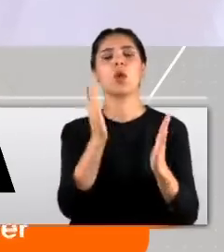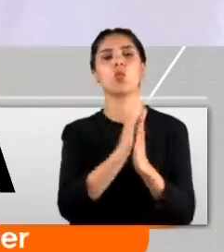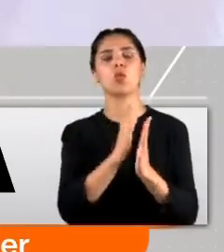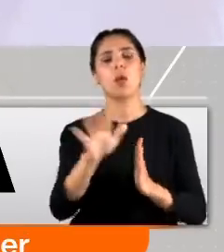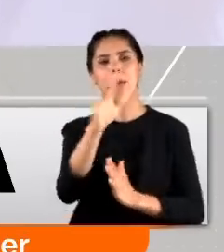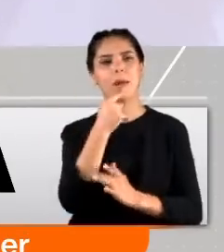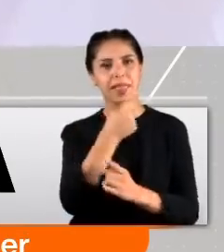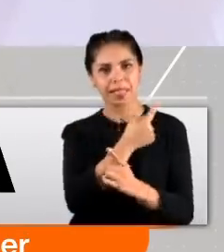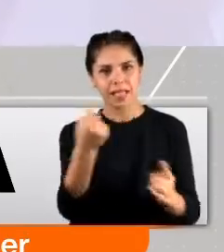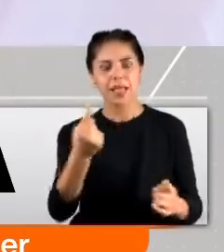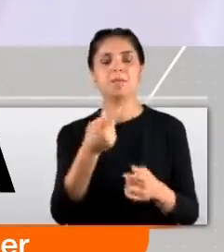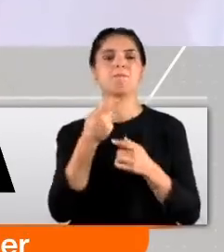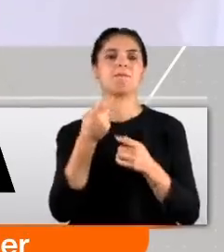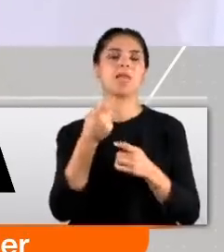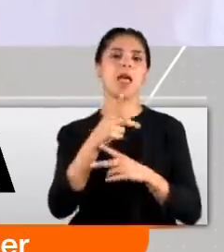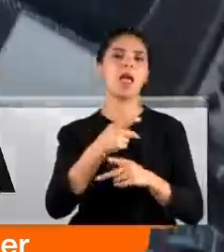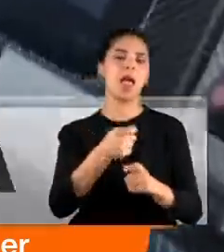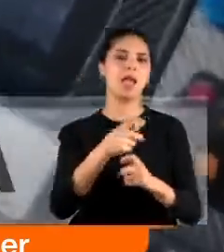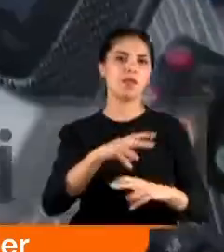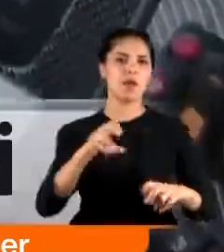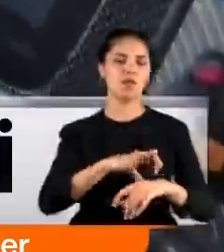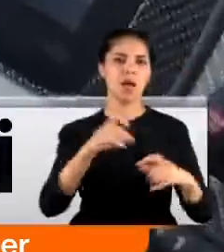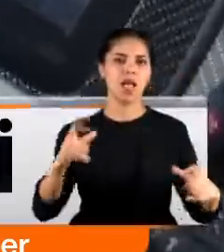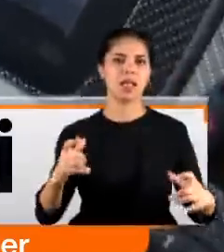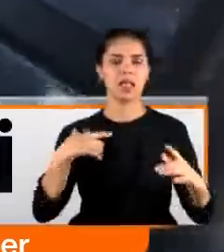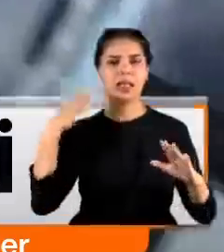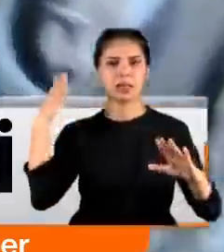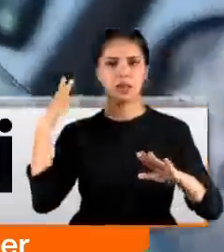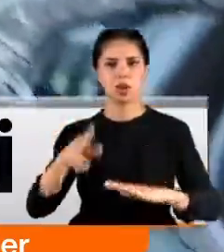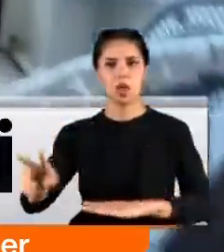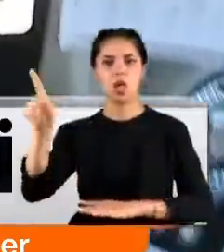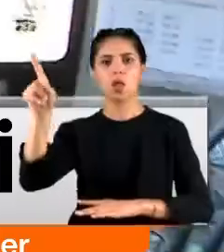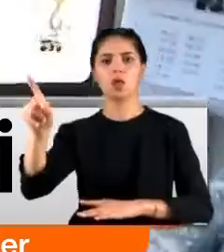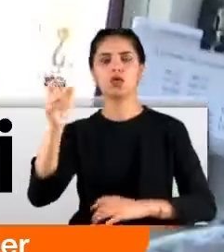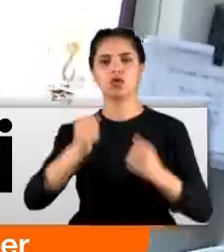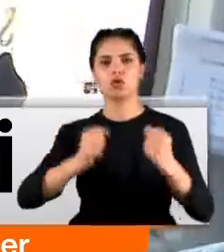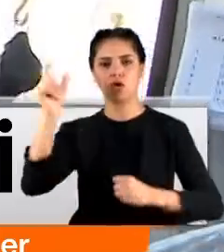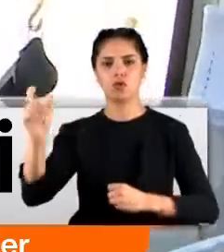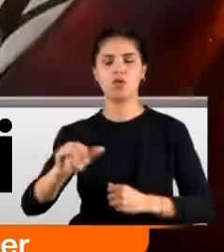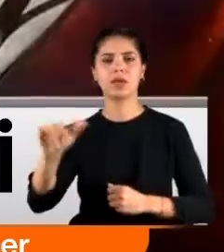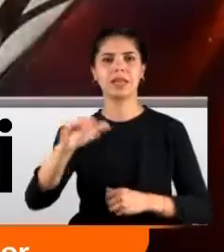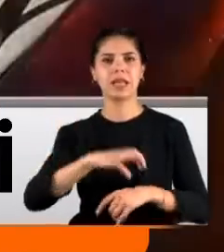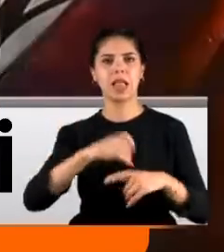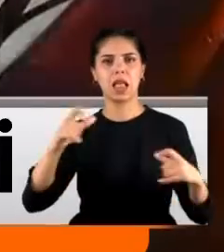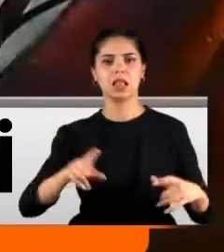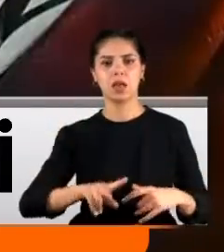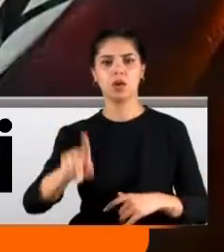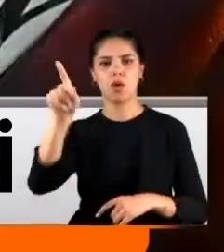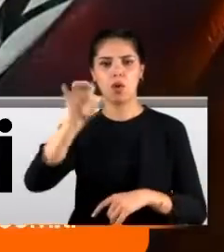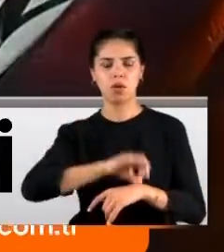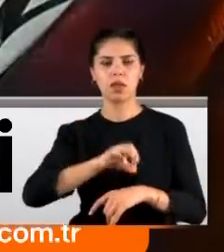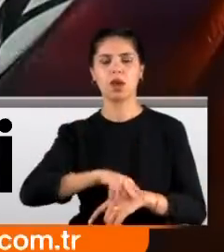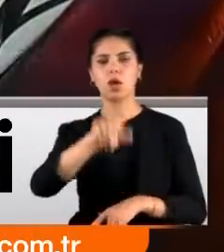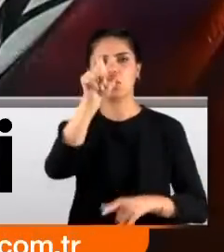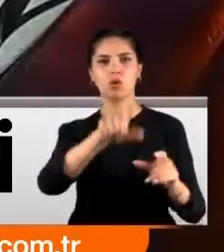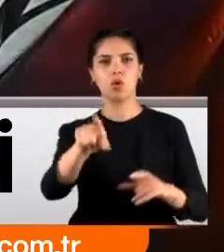dedim. Direkt Eğitim Araştırma Hastanesi'ne gittim. Güzergahından ayrılan halk otobüsü şoförü en yakın hastaneye yöneldi. O anlarda